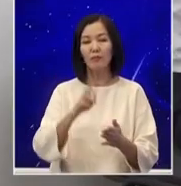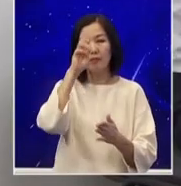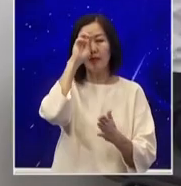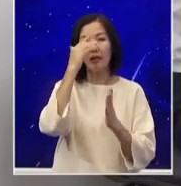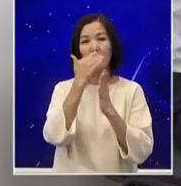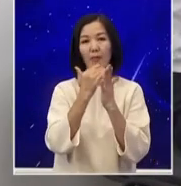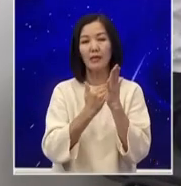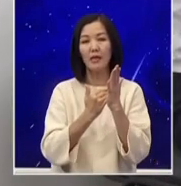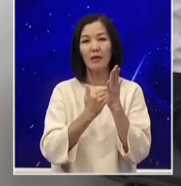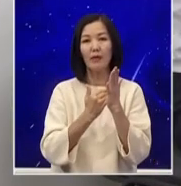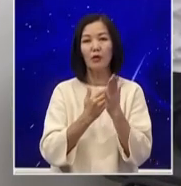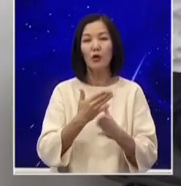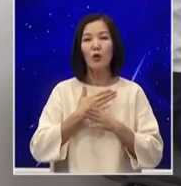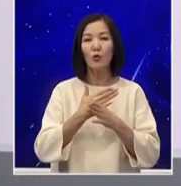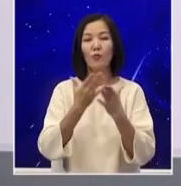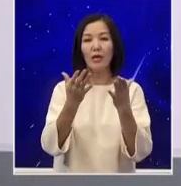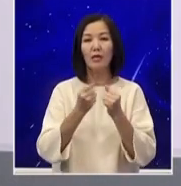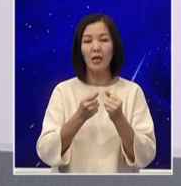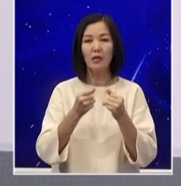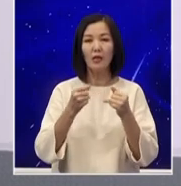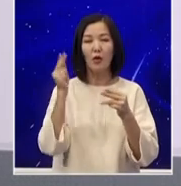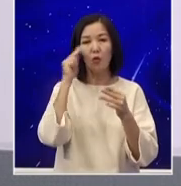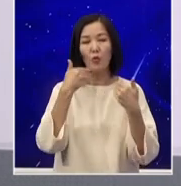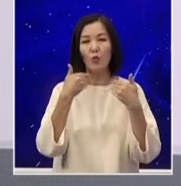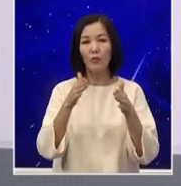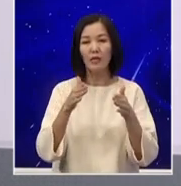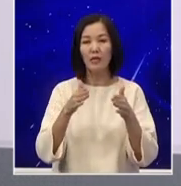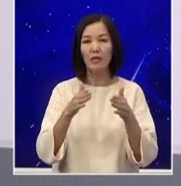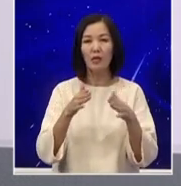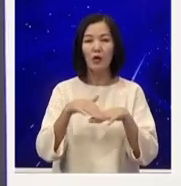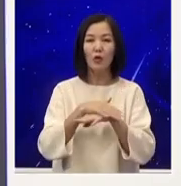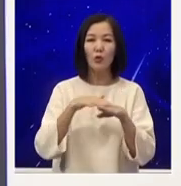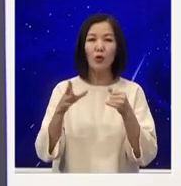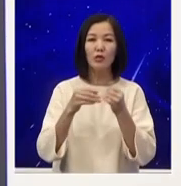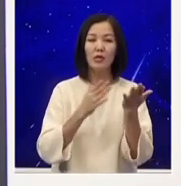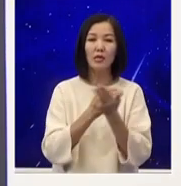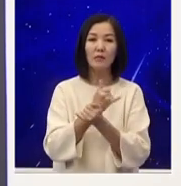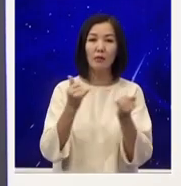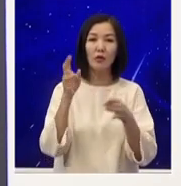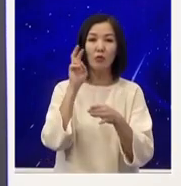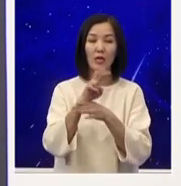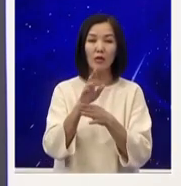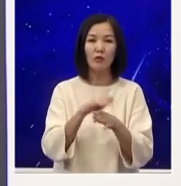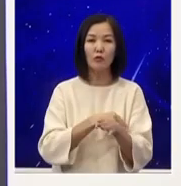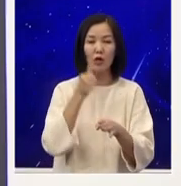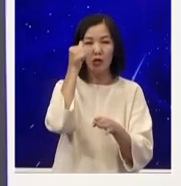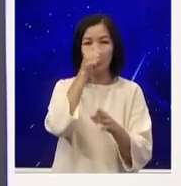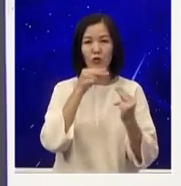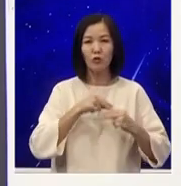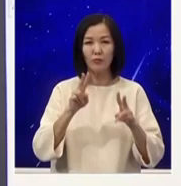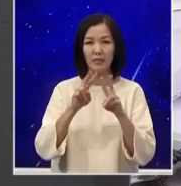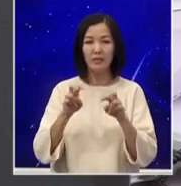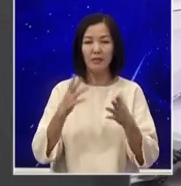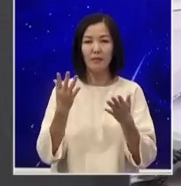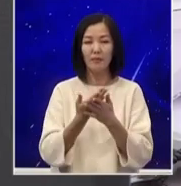бағдарламаның шарапатын көріп отыр. Оқуын бітірген соң туған жерге қызмет етуге келген еді. Алайда ұзақ уақыт екі қолға бір күрек таба